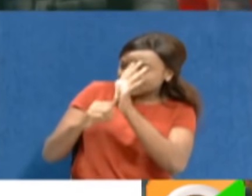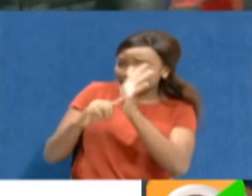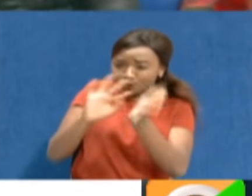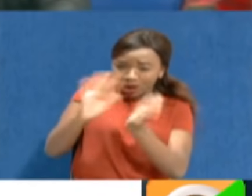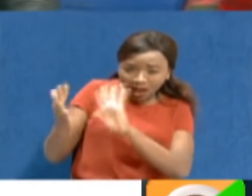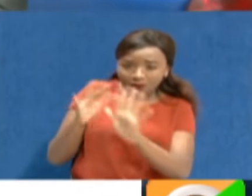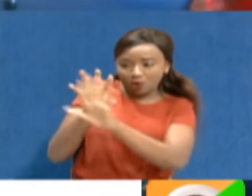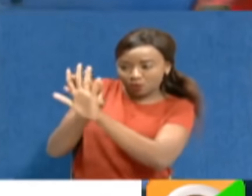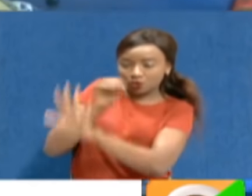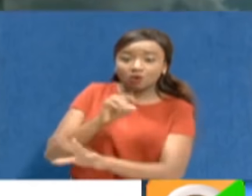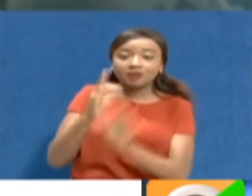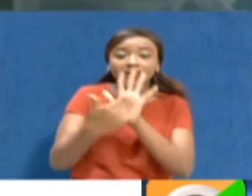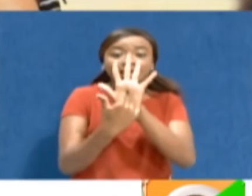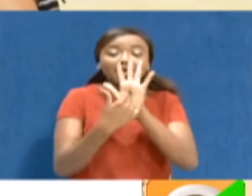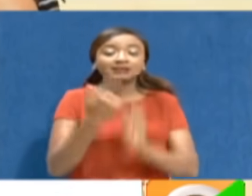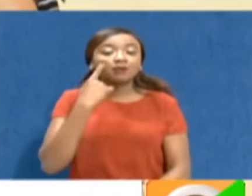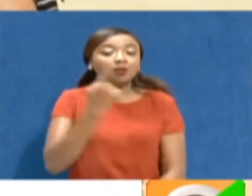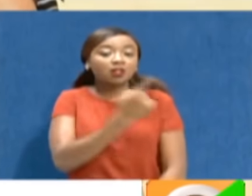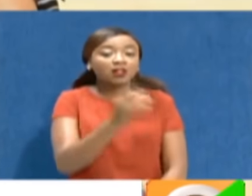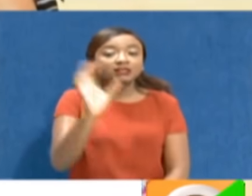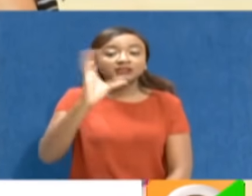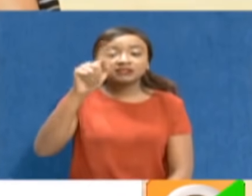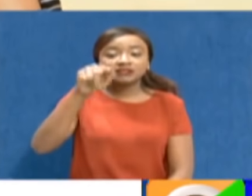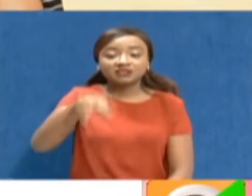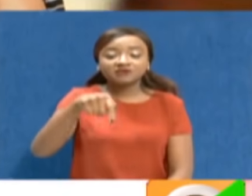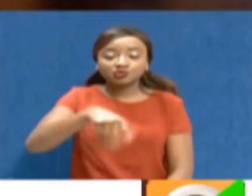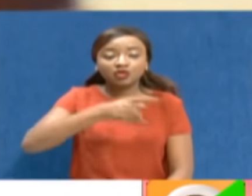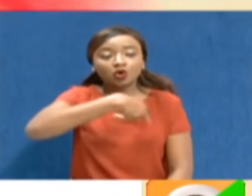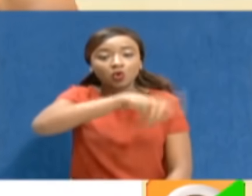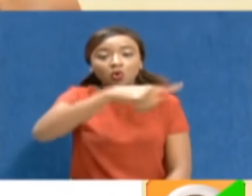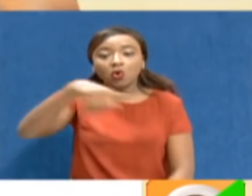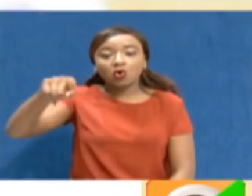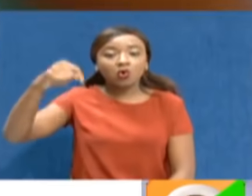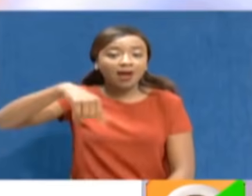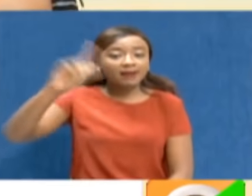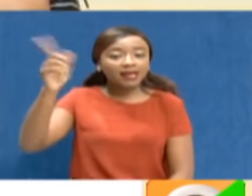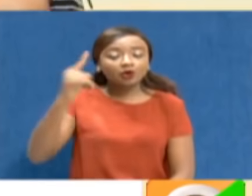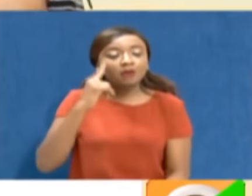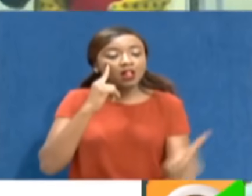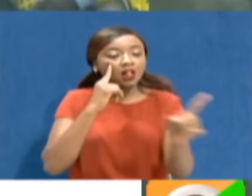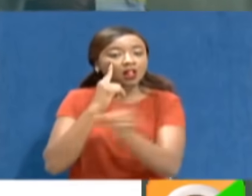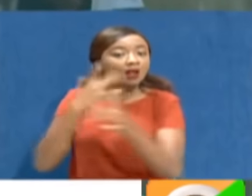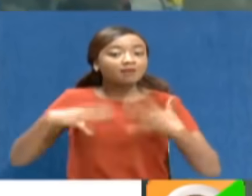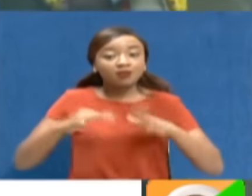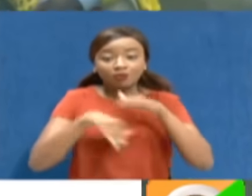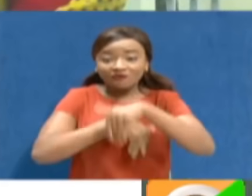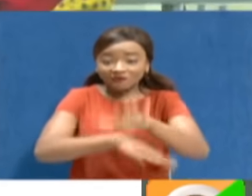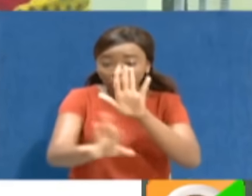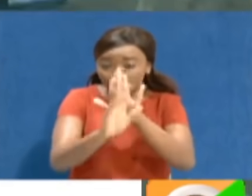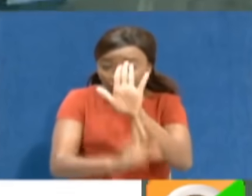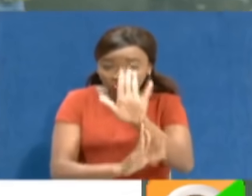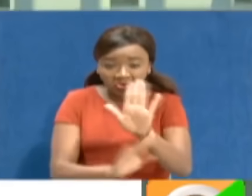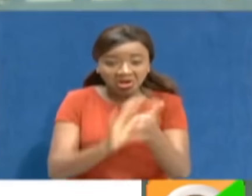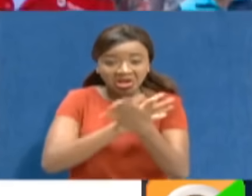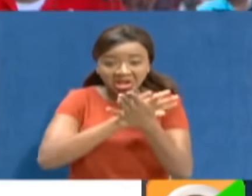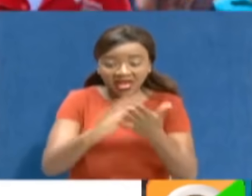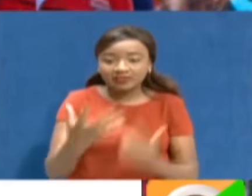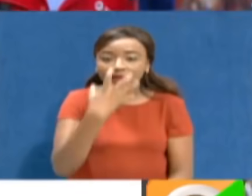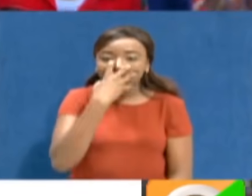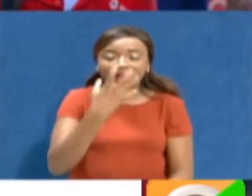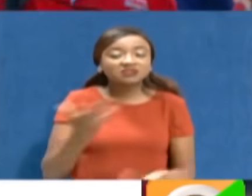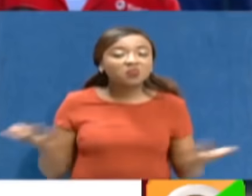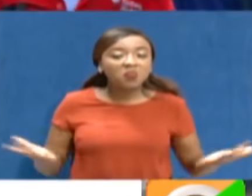katika ziara ya Citizen TV mitaani hii leo, wengi hapa jijini Nairobi hawajatilia maanani.